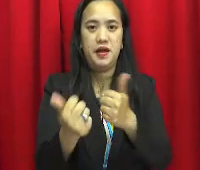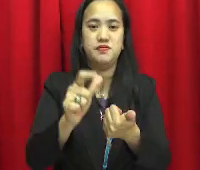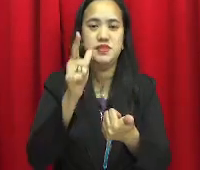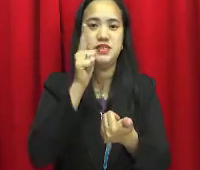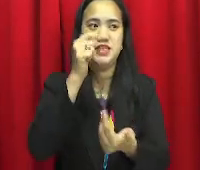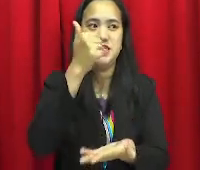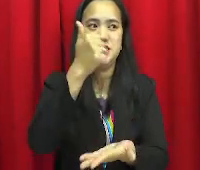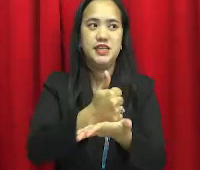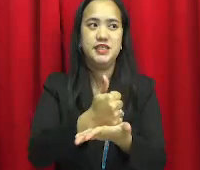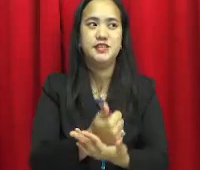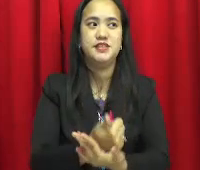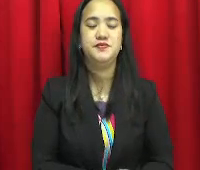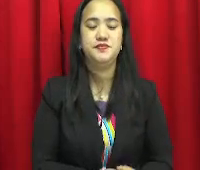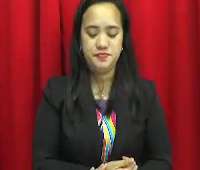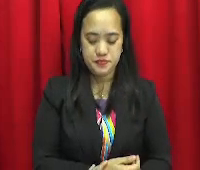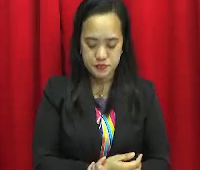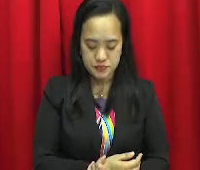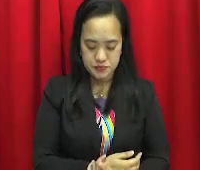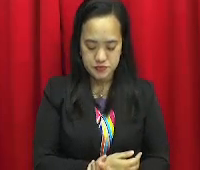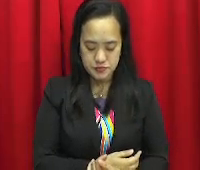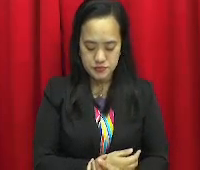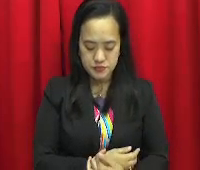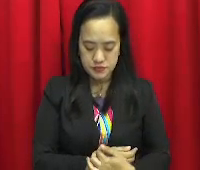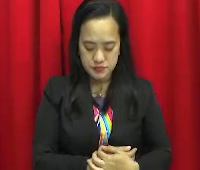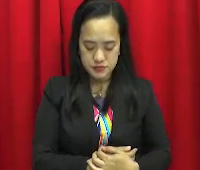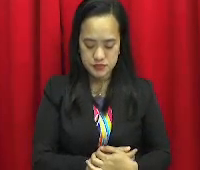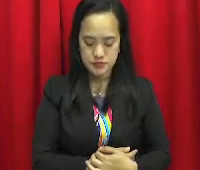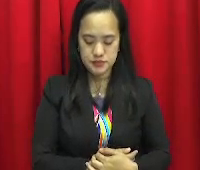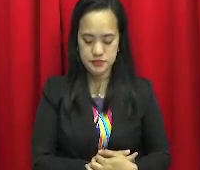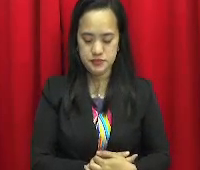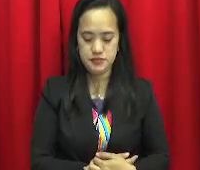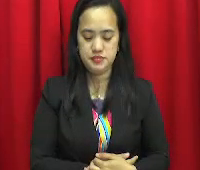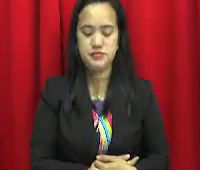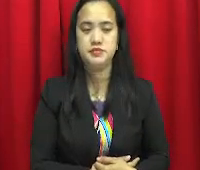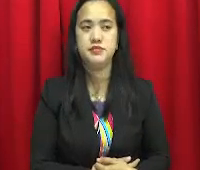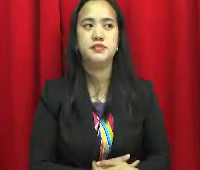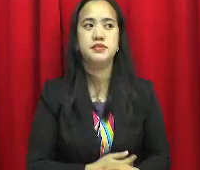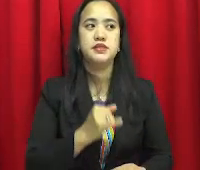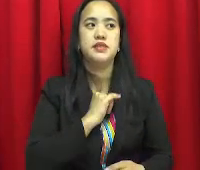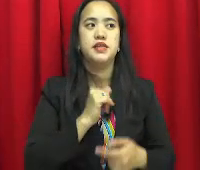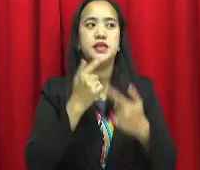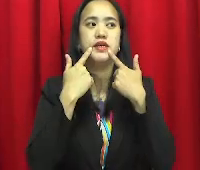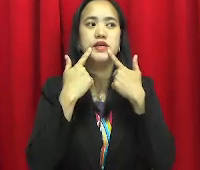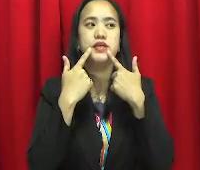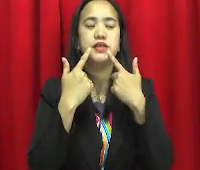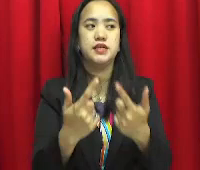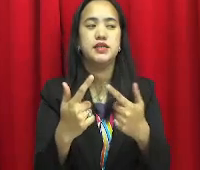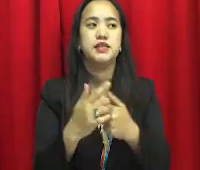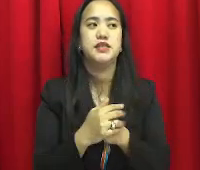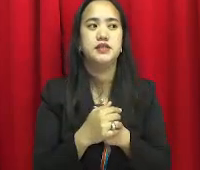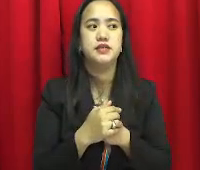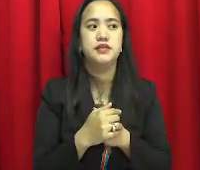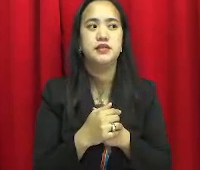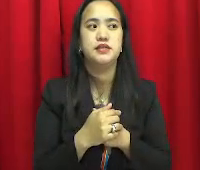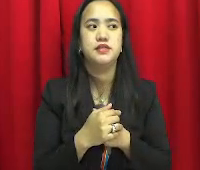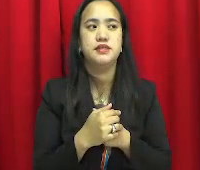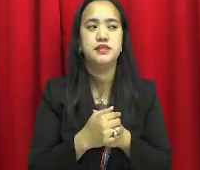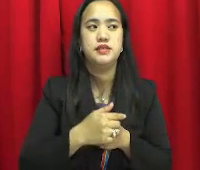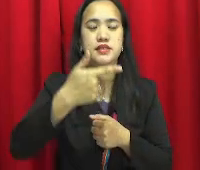Lunch. Alright, babatiin ko lamang po kasi si nandito si Sister Gemma